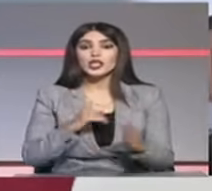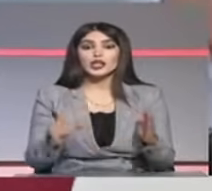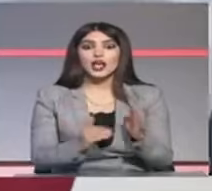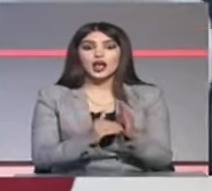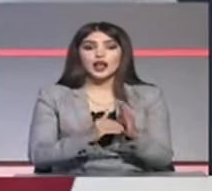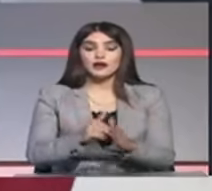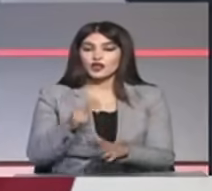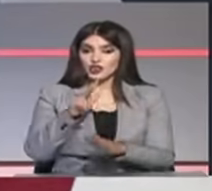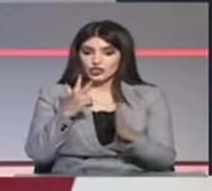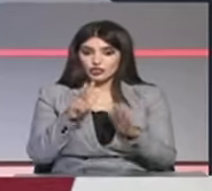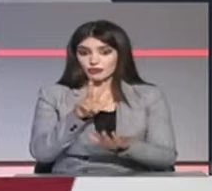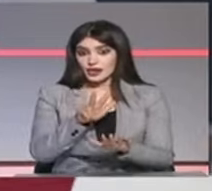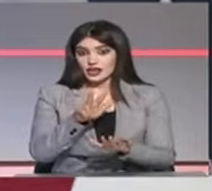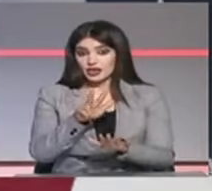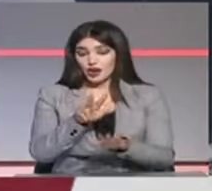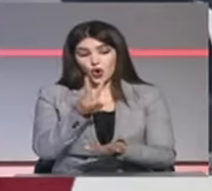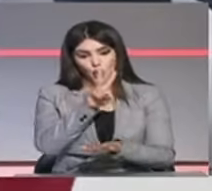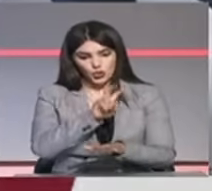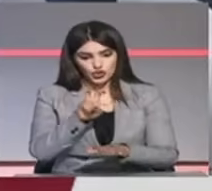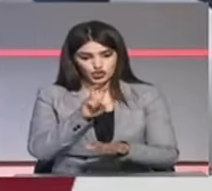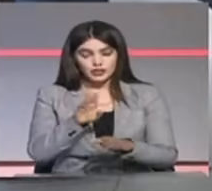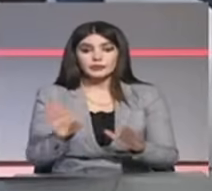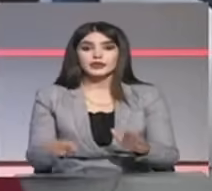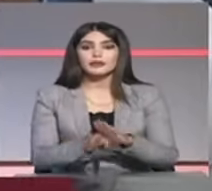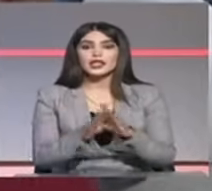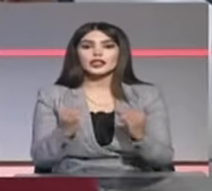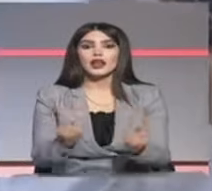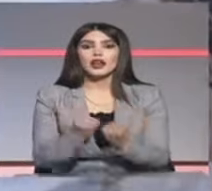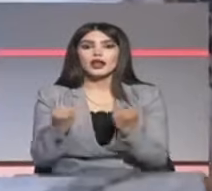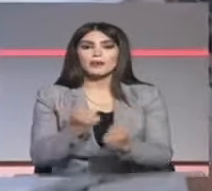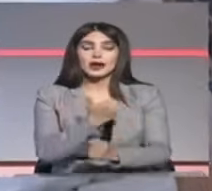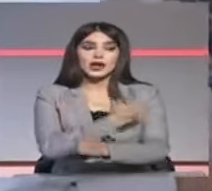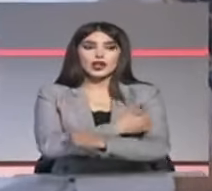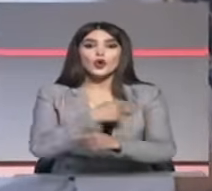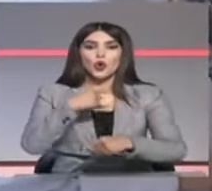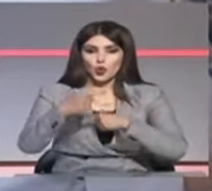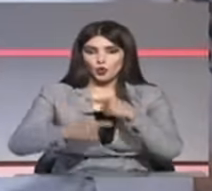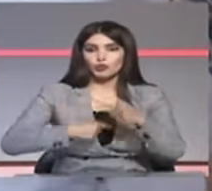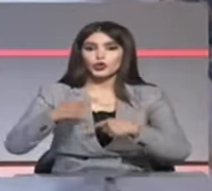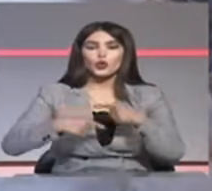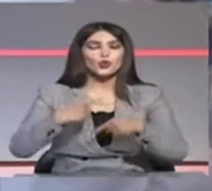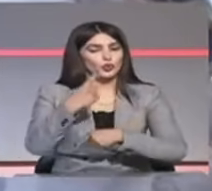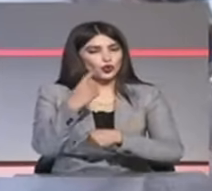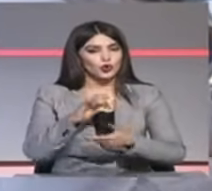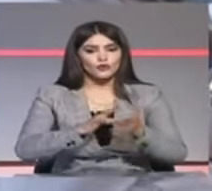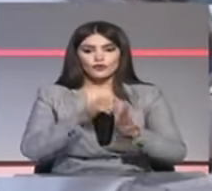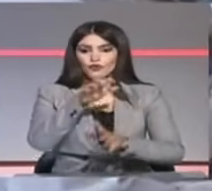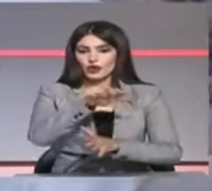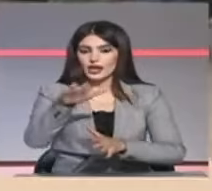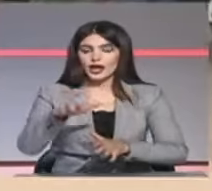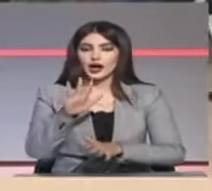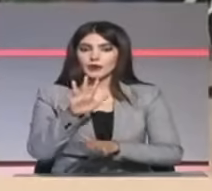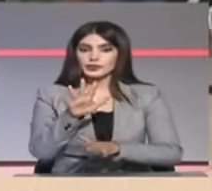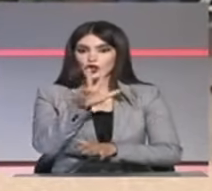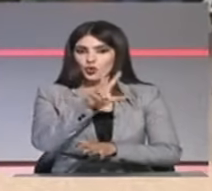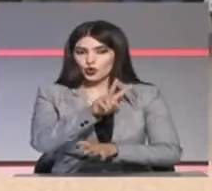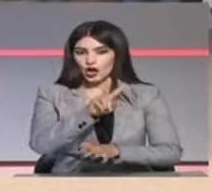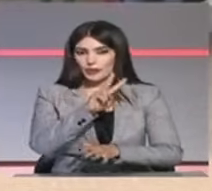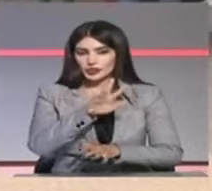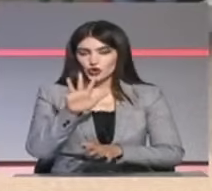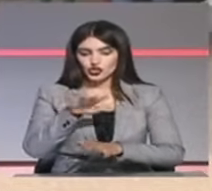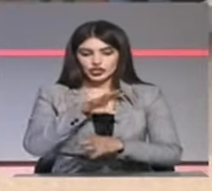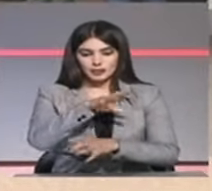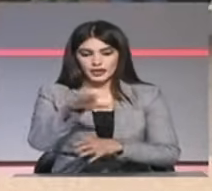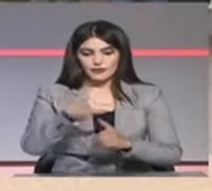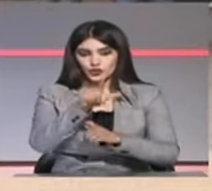في اليوم الثامن والعشرين من الحمله الوطنيه للتلقيح التي تتواصل بصفه يوميه في المراكز الخمسه والعشرين بكامل